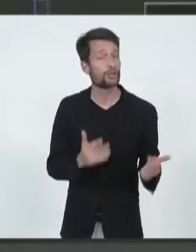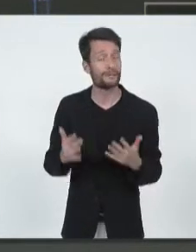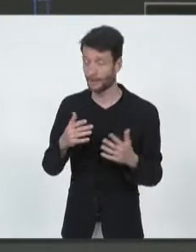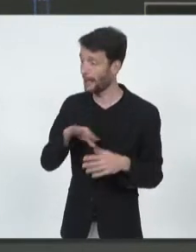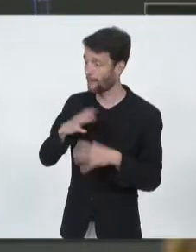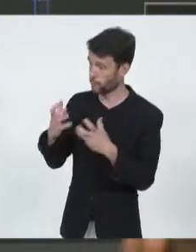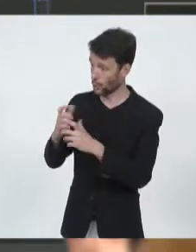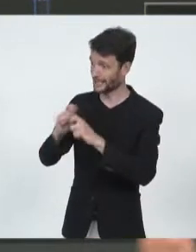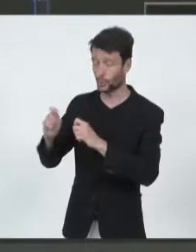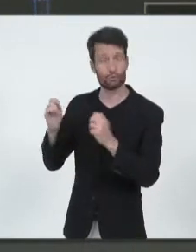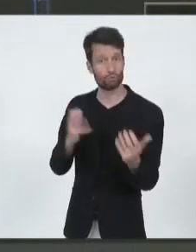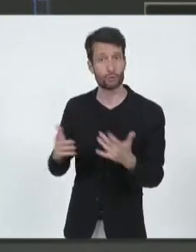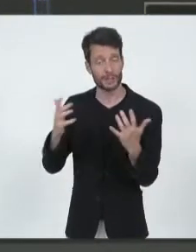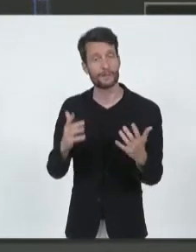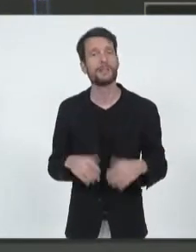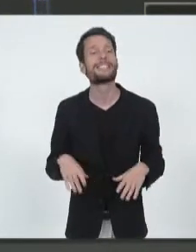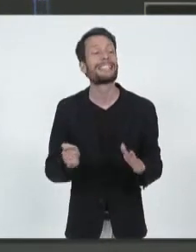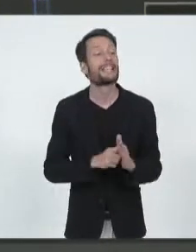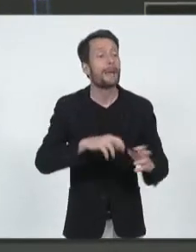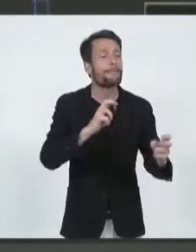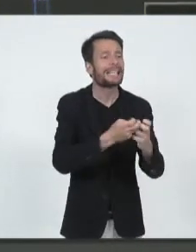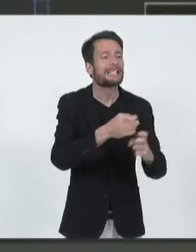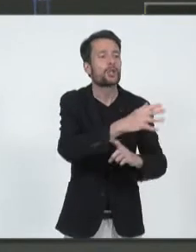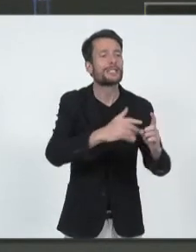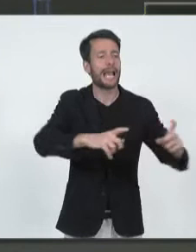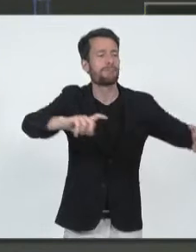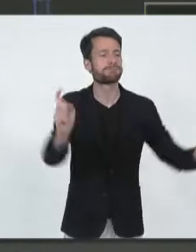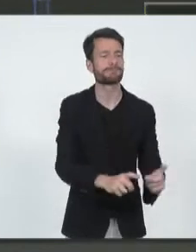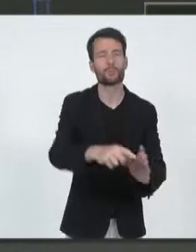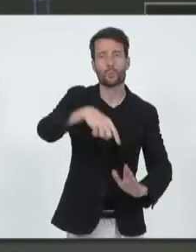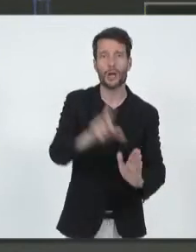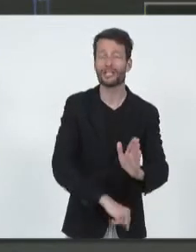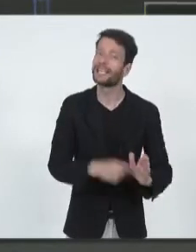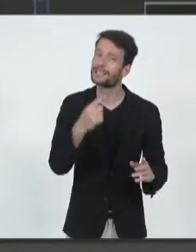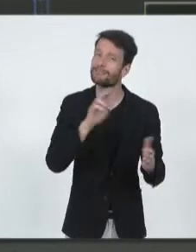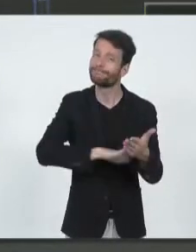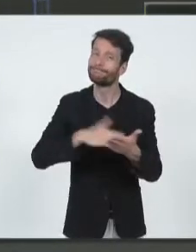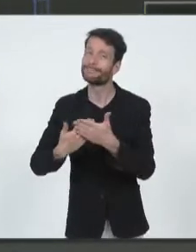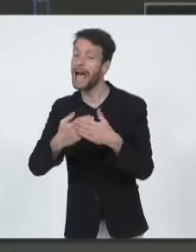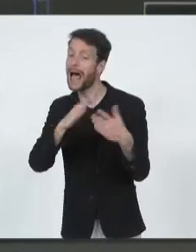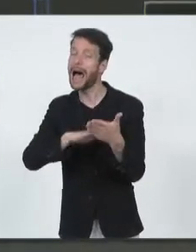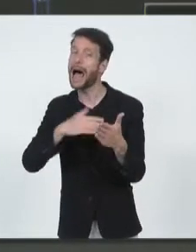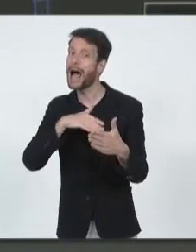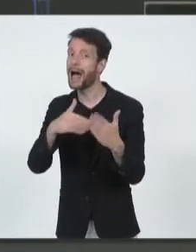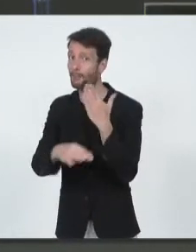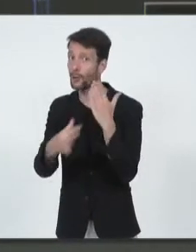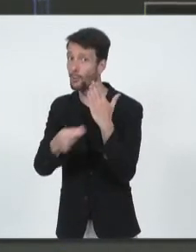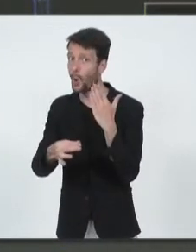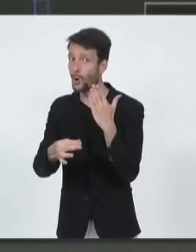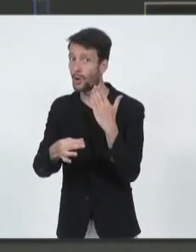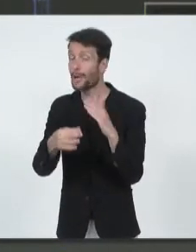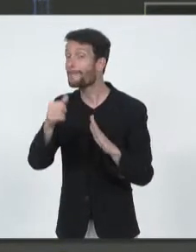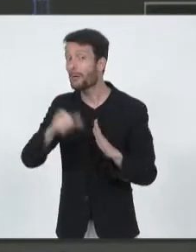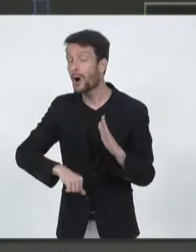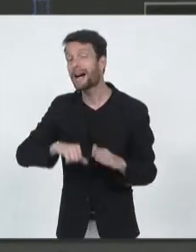nous appelez. Quand on bénéficie de cette tarification sociale, on est sur un abonnement mensuel qui démarre à 3,80 €. Voilà, ça,